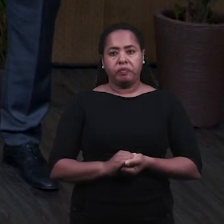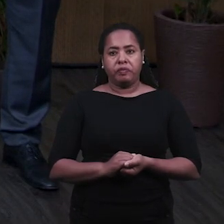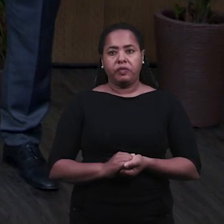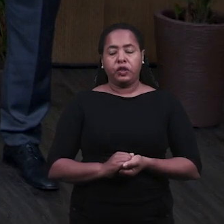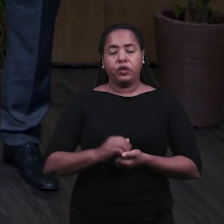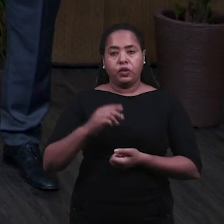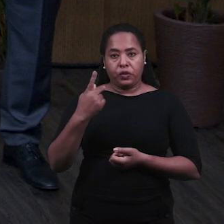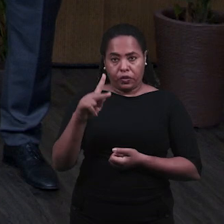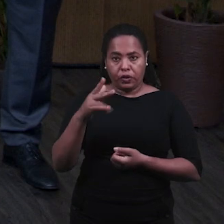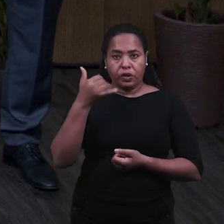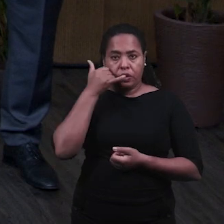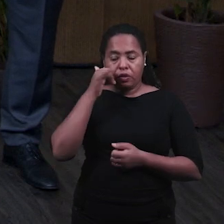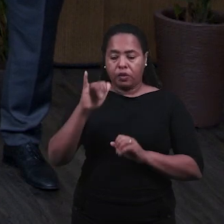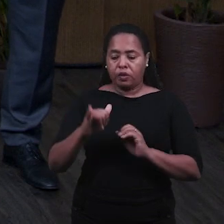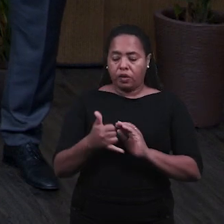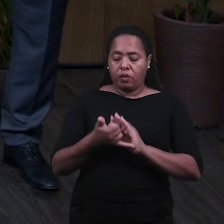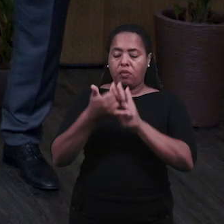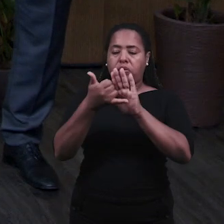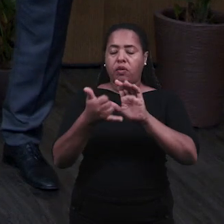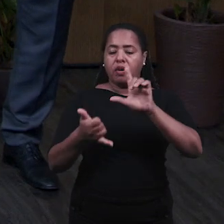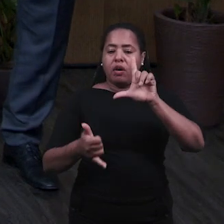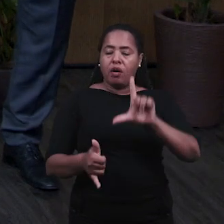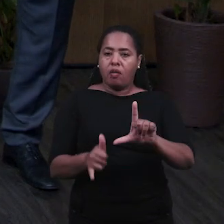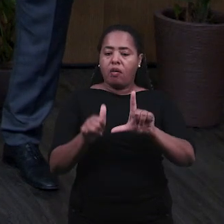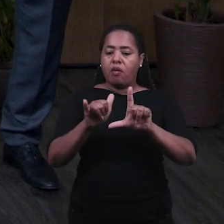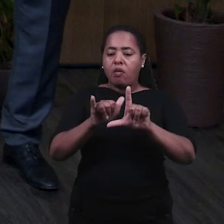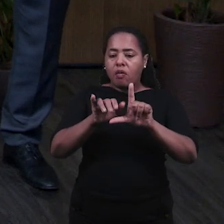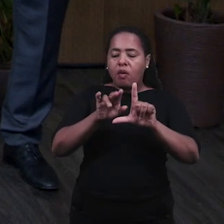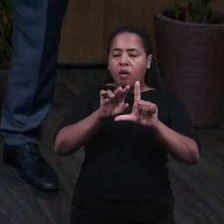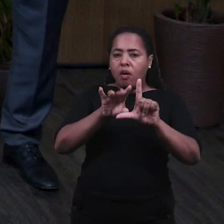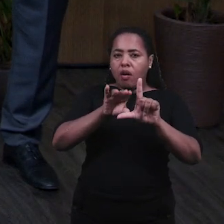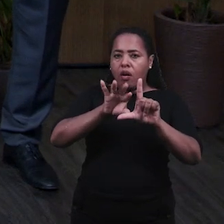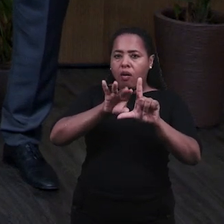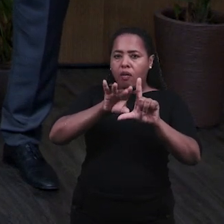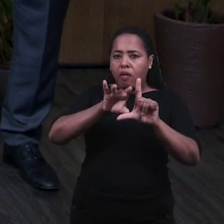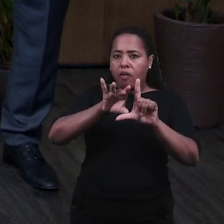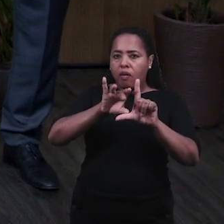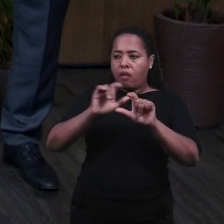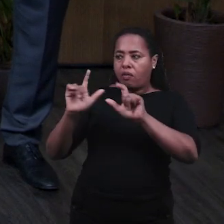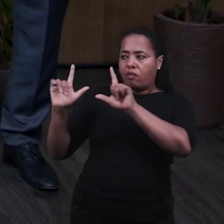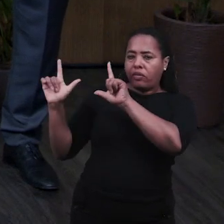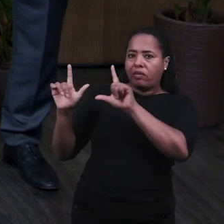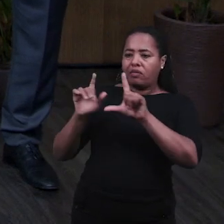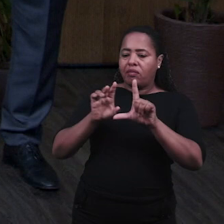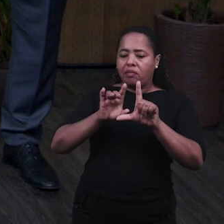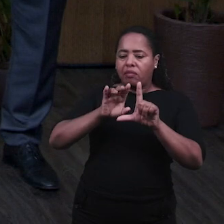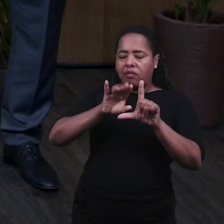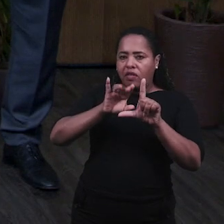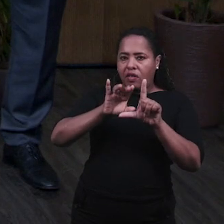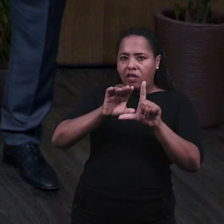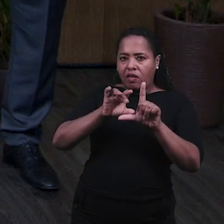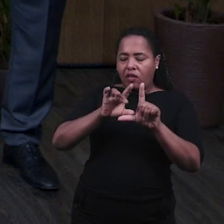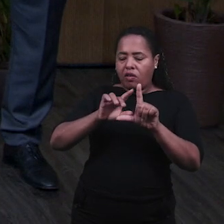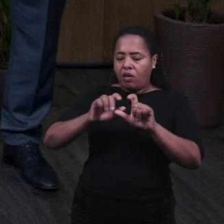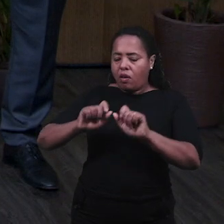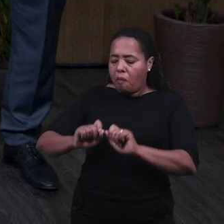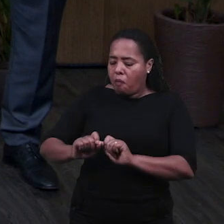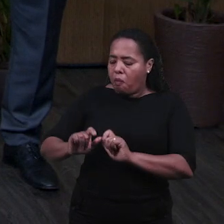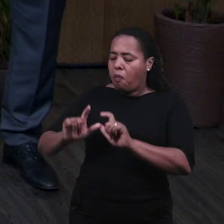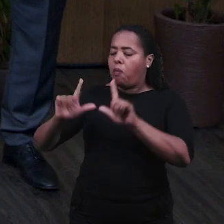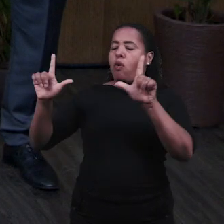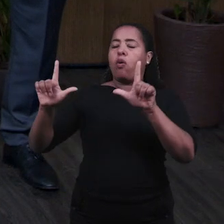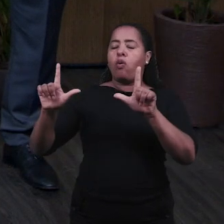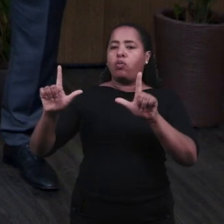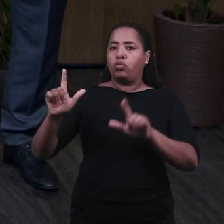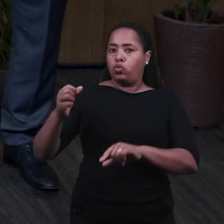Ouvrez l'appareil photo de votre smartphone, pointez vers le code qui apparaît à l'écran. Vous allez être redirigé